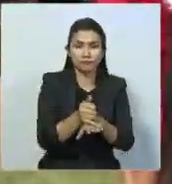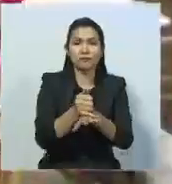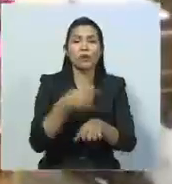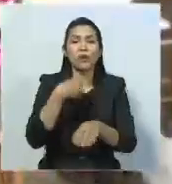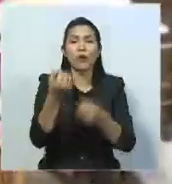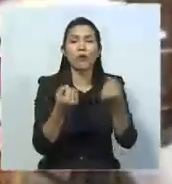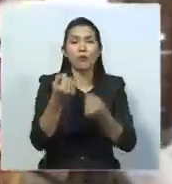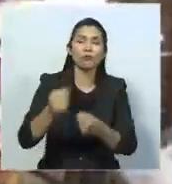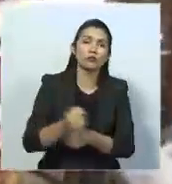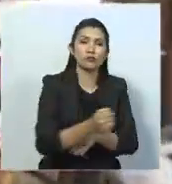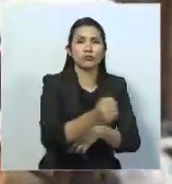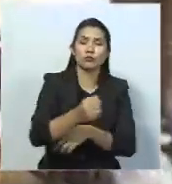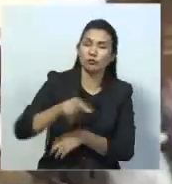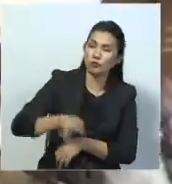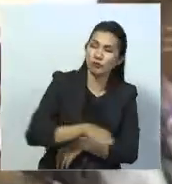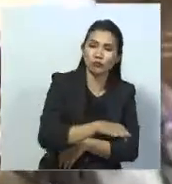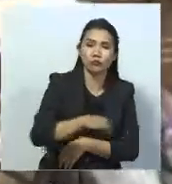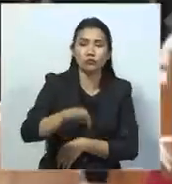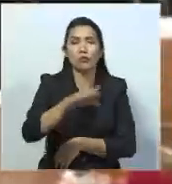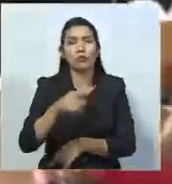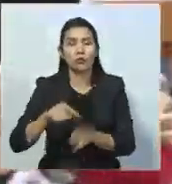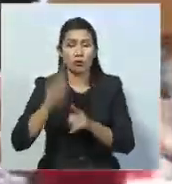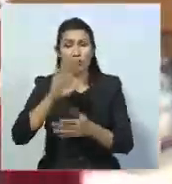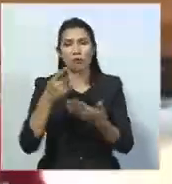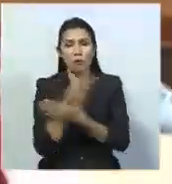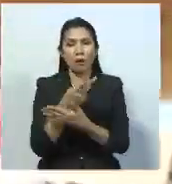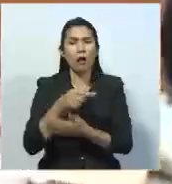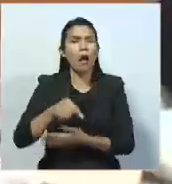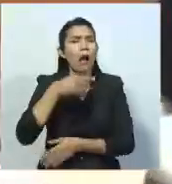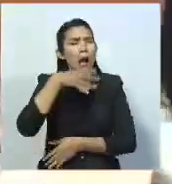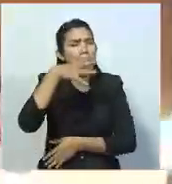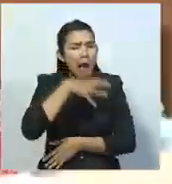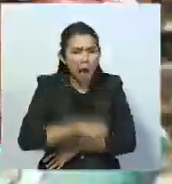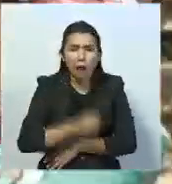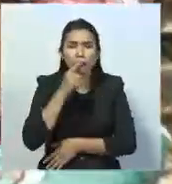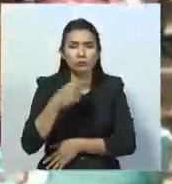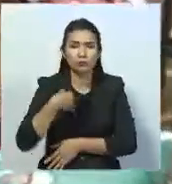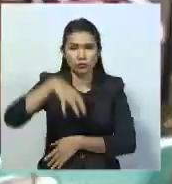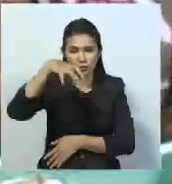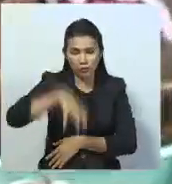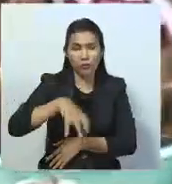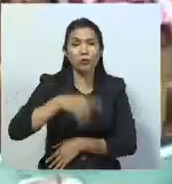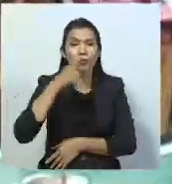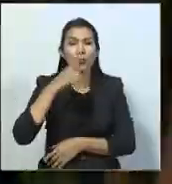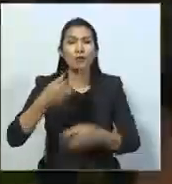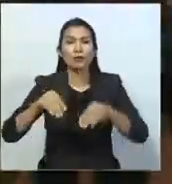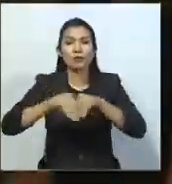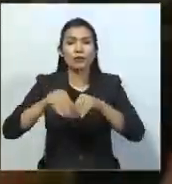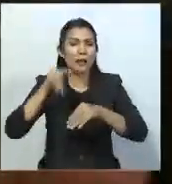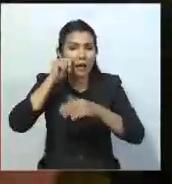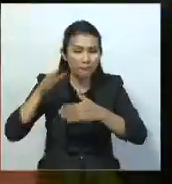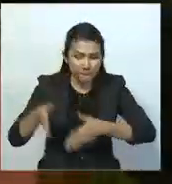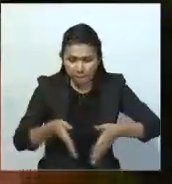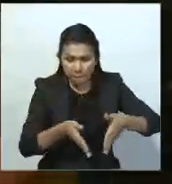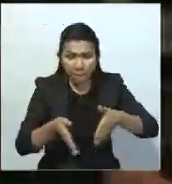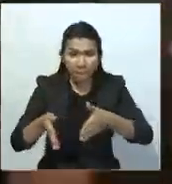าญจนบุรีค่ะซึ่งจังหวัดกาญจนบุรีถือว่าเป็นชุมชนเก่าแก่นะคะที่มีลักษณะของการตั้งถิ่นฐานบริเวณตามริมฝั่งแม่น้